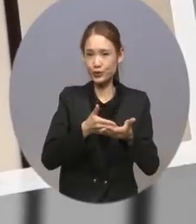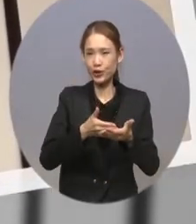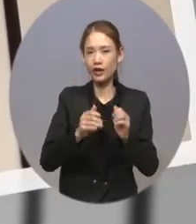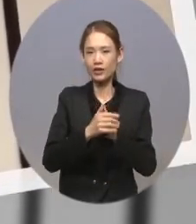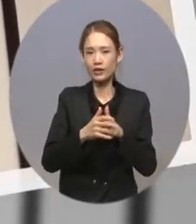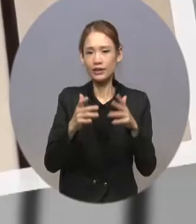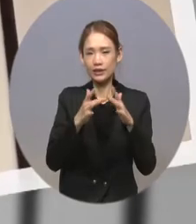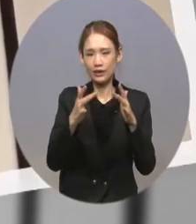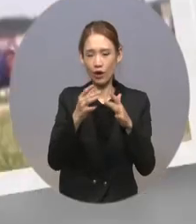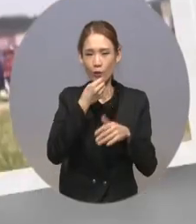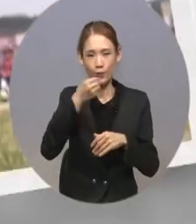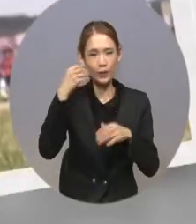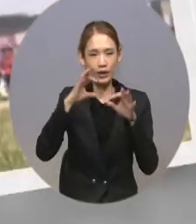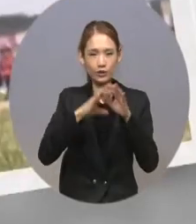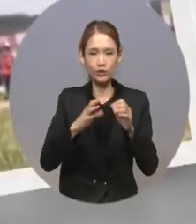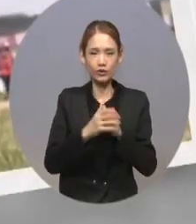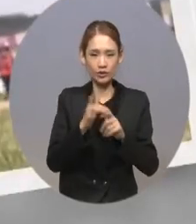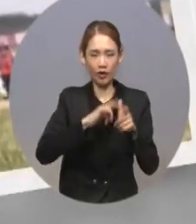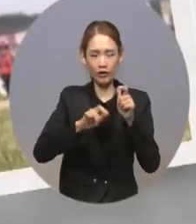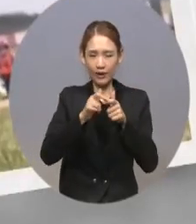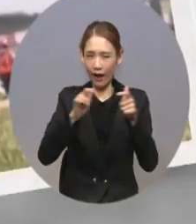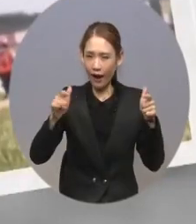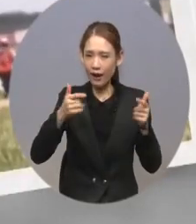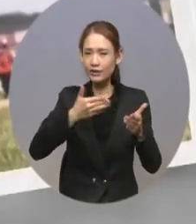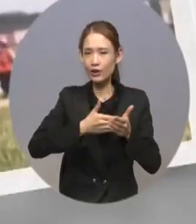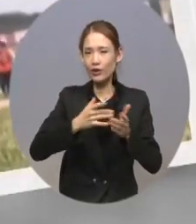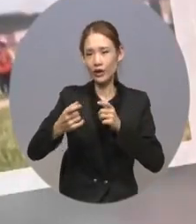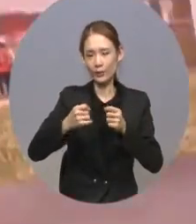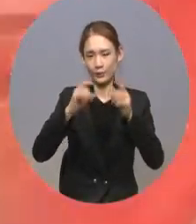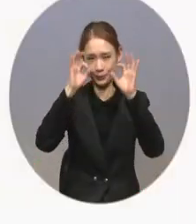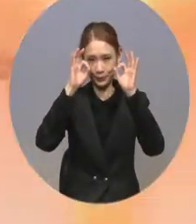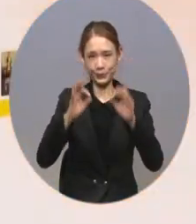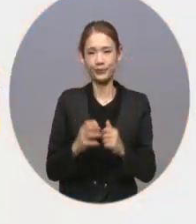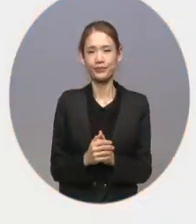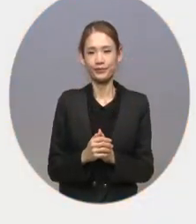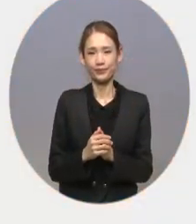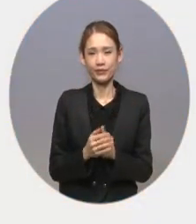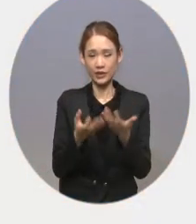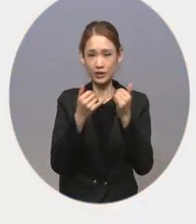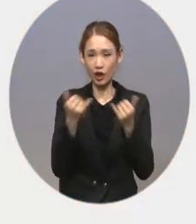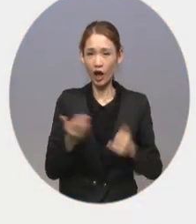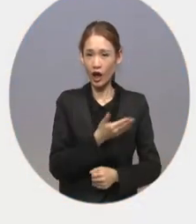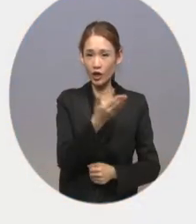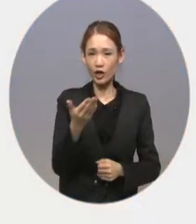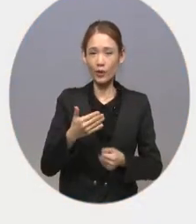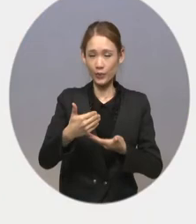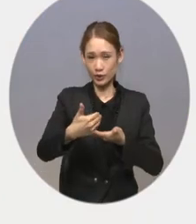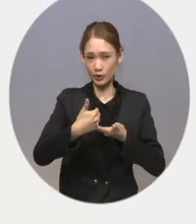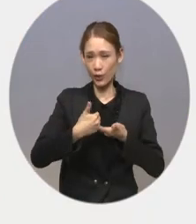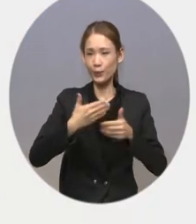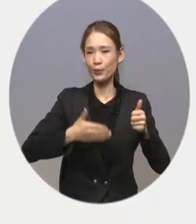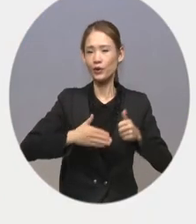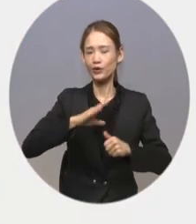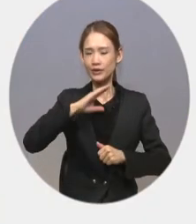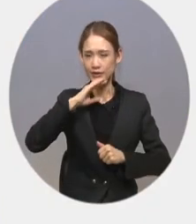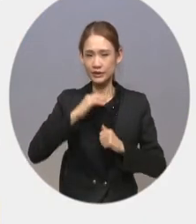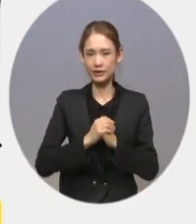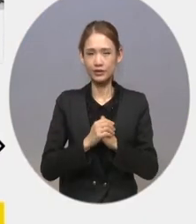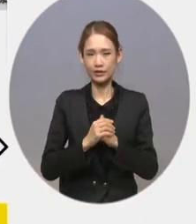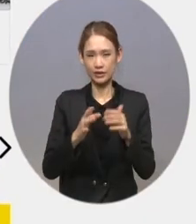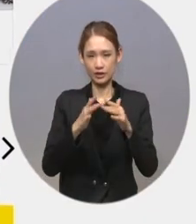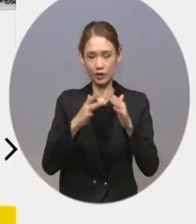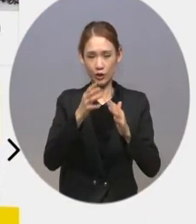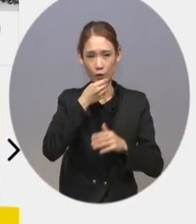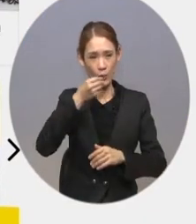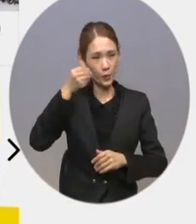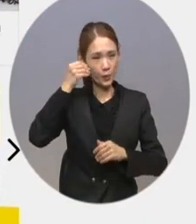뉴스 홈페이지를 통해 보다 다양한 소식을 접할 수 있습니다. 시청자 여러분의 제보를 기다립니다. 웰페어 뉴스